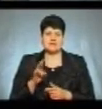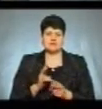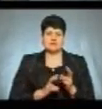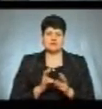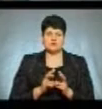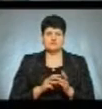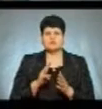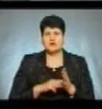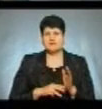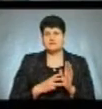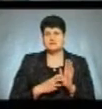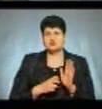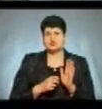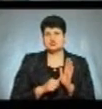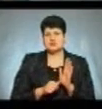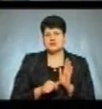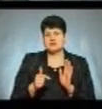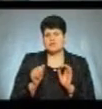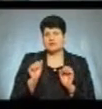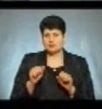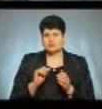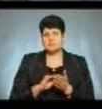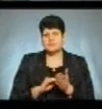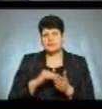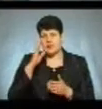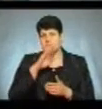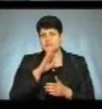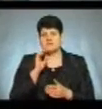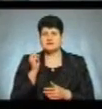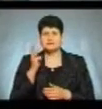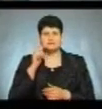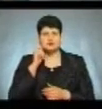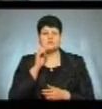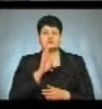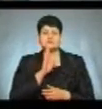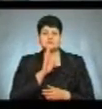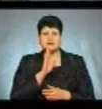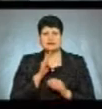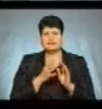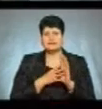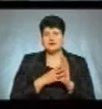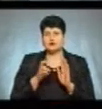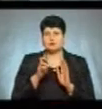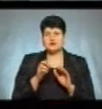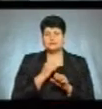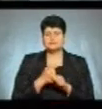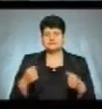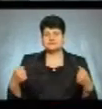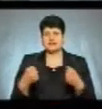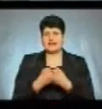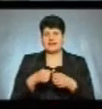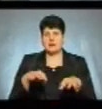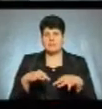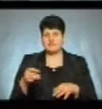Штраф у розмірі 860 гривень можуть накласти на батьків 13-річної дівчини, яка 9 березня спричинила ДТП у